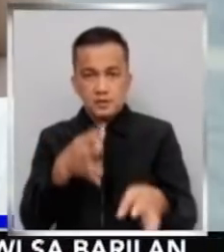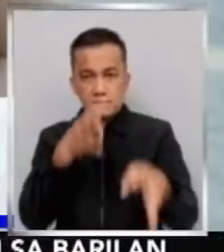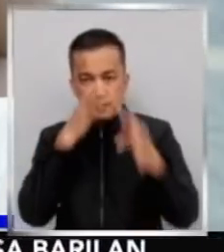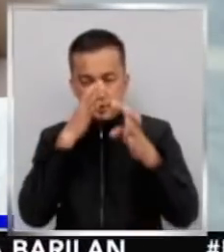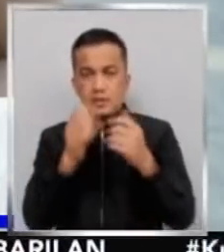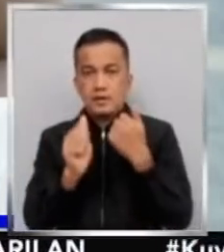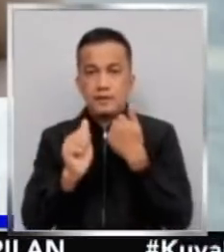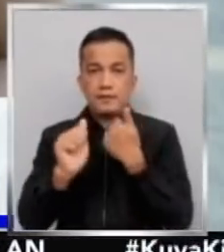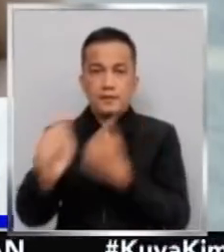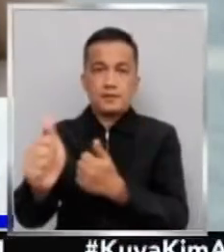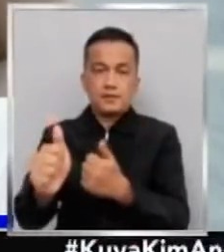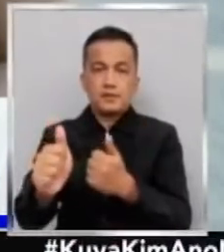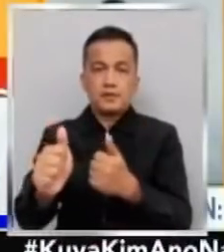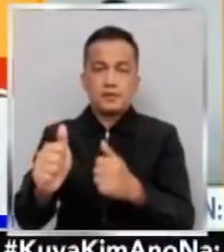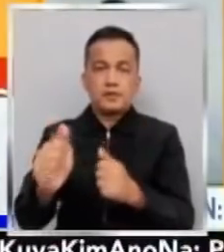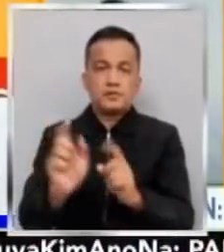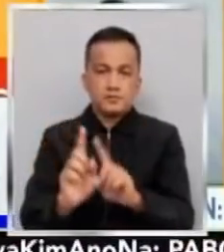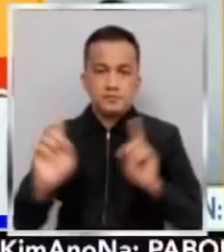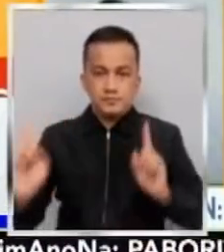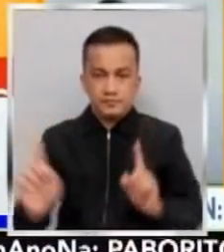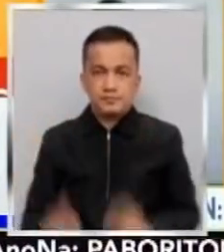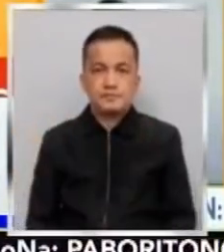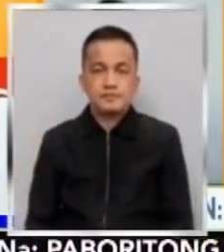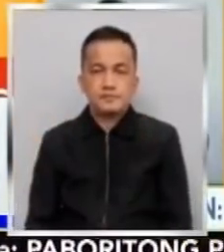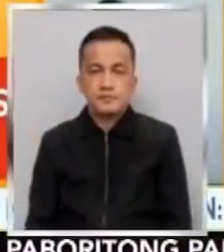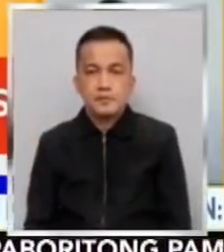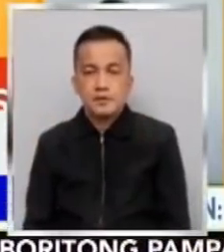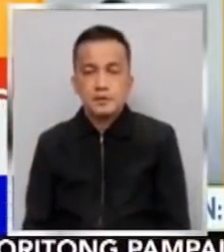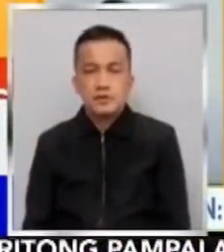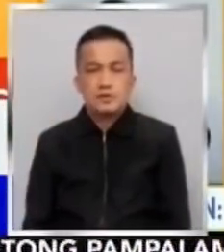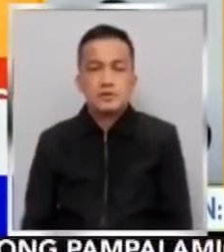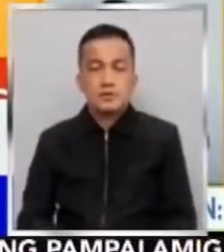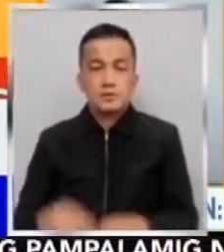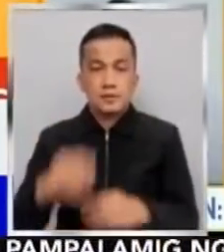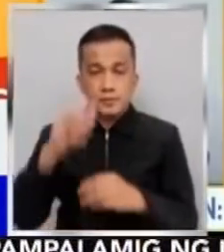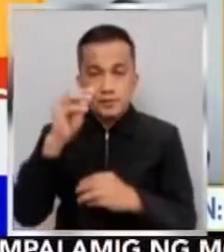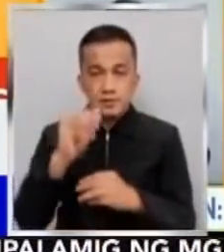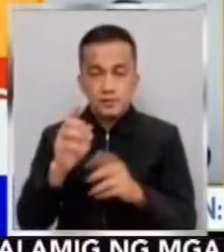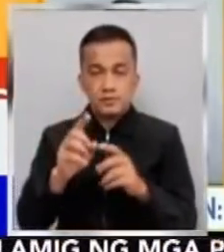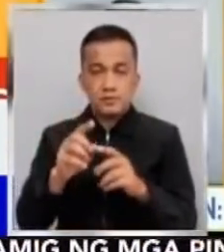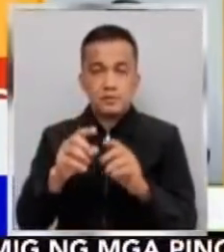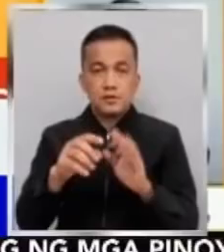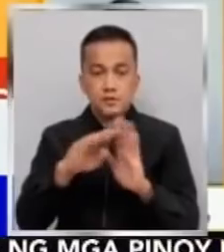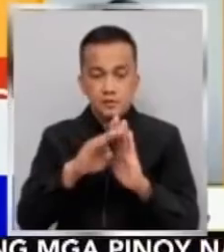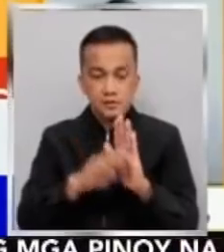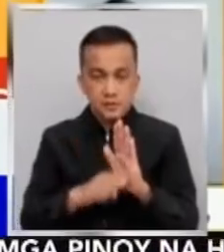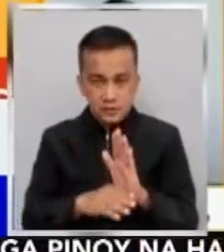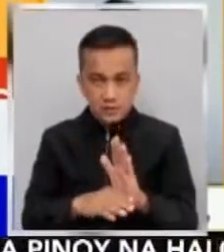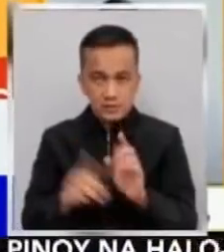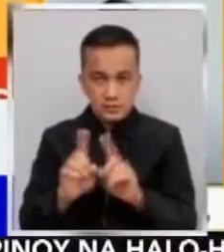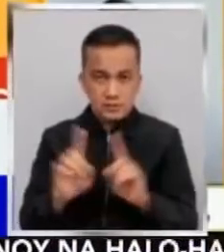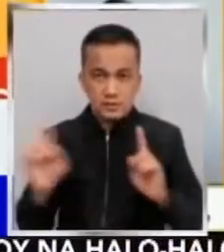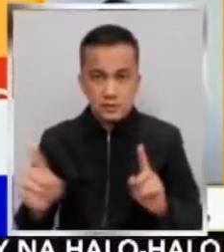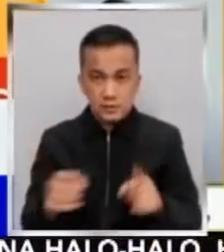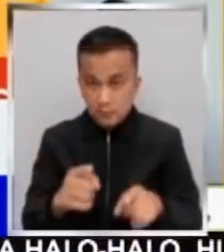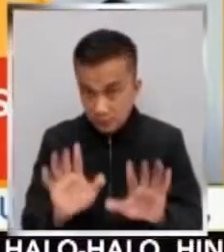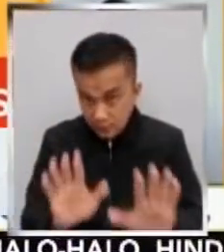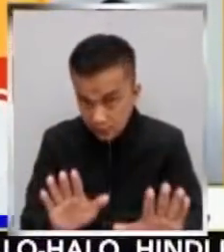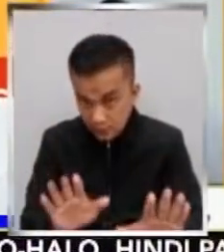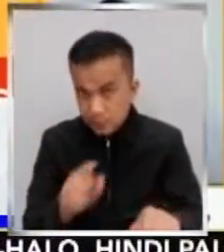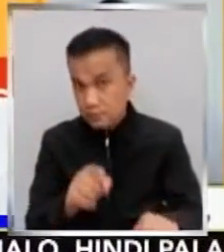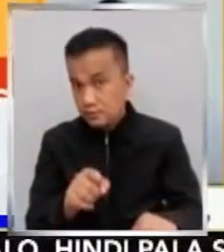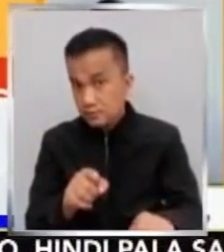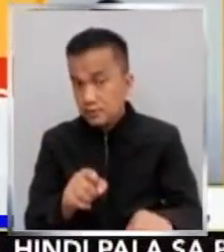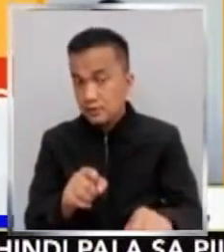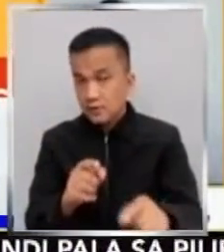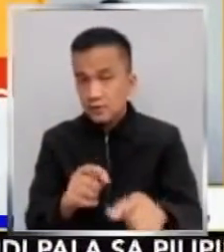ang mga minimum health protocols. Minimum health protocol po, susundin po natin hanggat maaari. Kaya tayo po'y nakaligtas dito sa